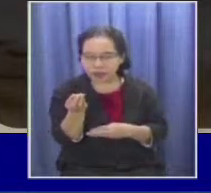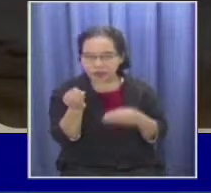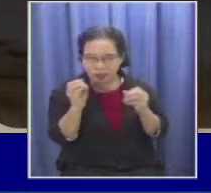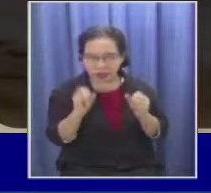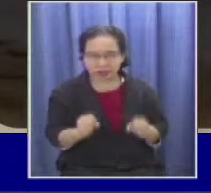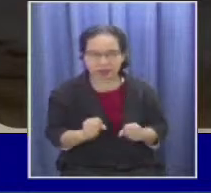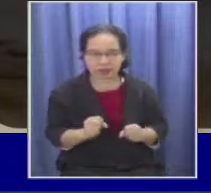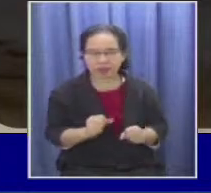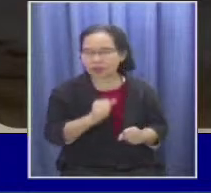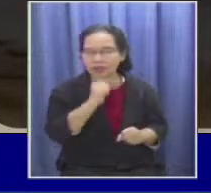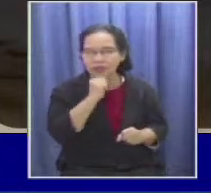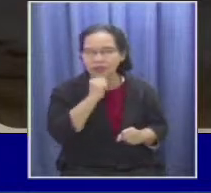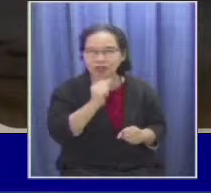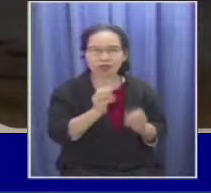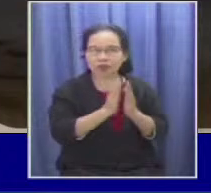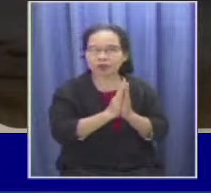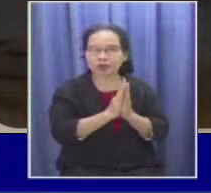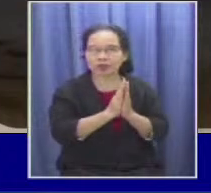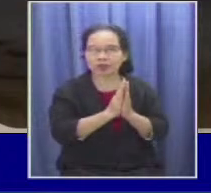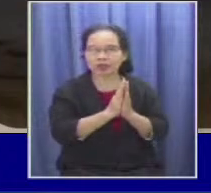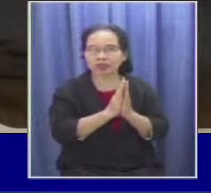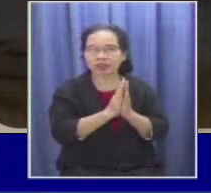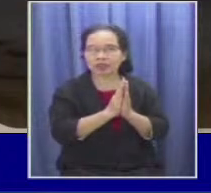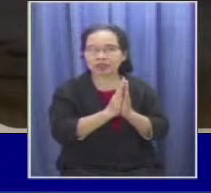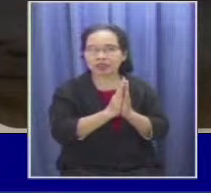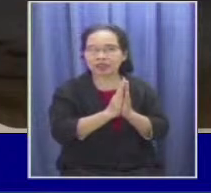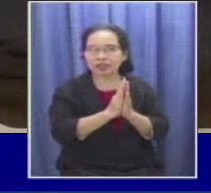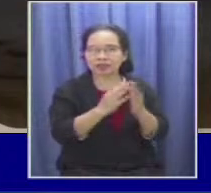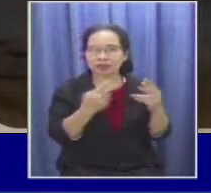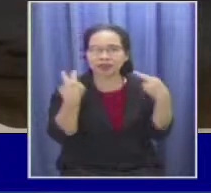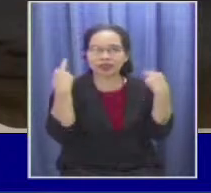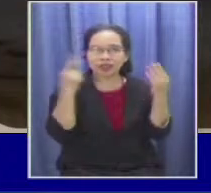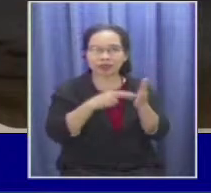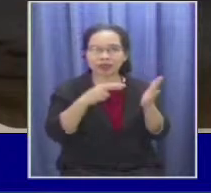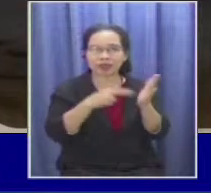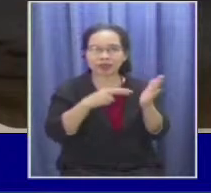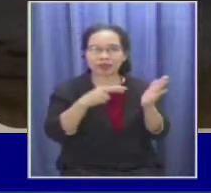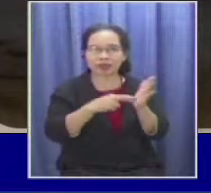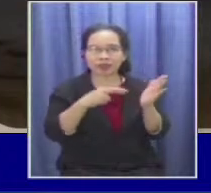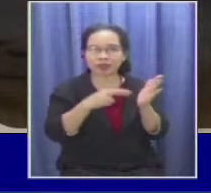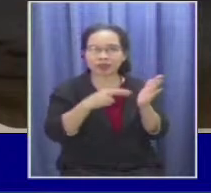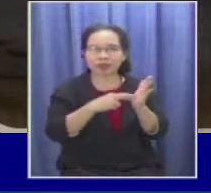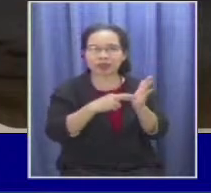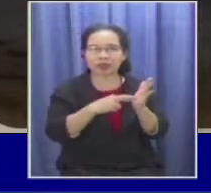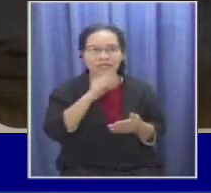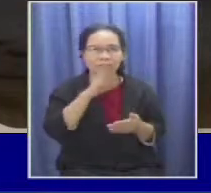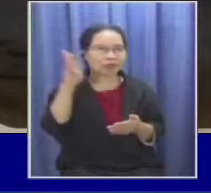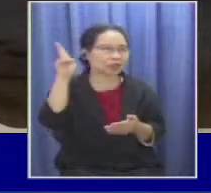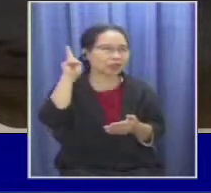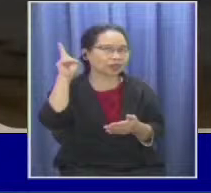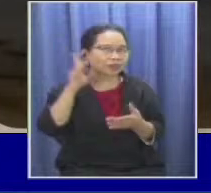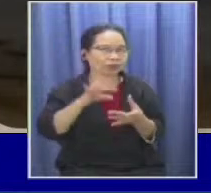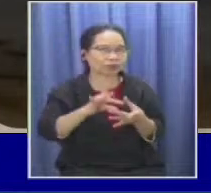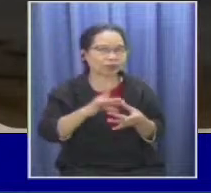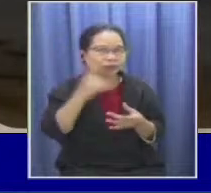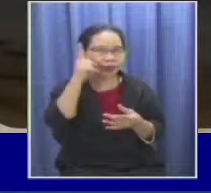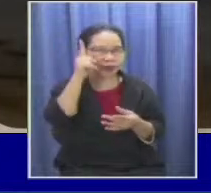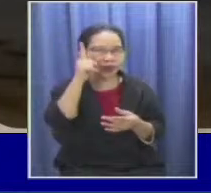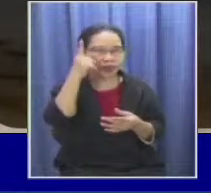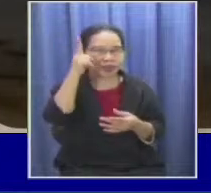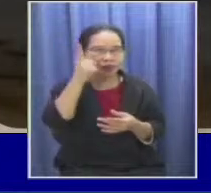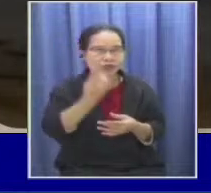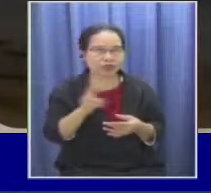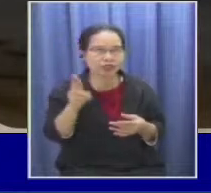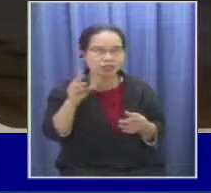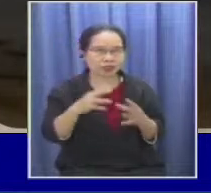wo deɛ wo wɔ asase so nti ma wo nsɛm ɛnyɛ kakra bi bɔne tɔfa sɛdeɛ wobɛtumi